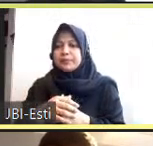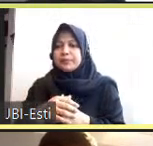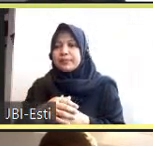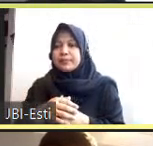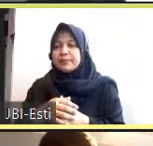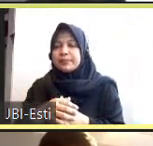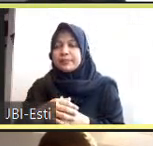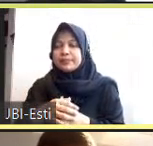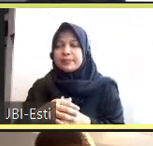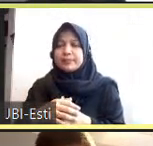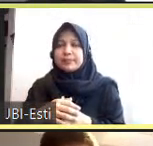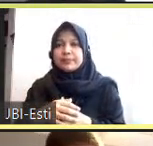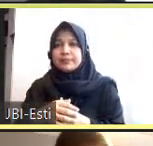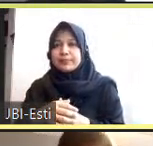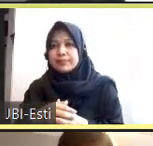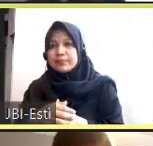Nah,